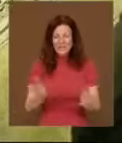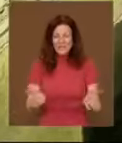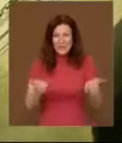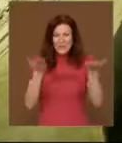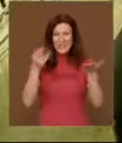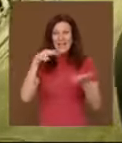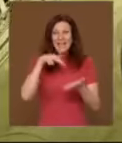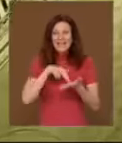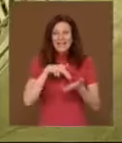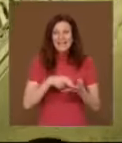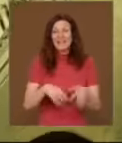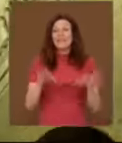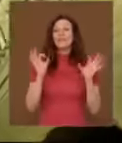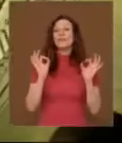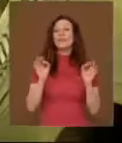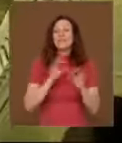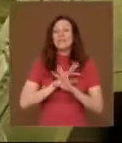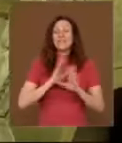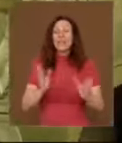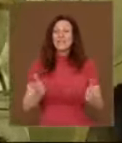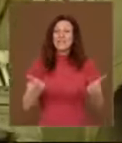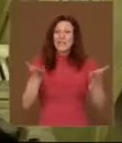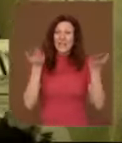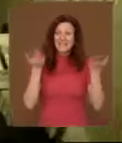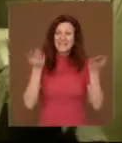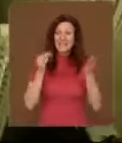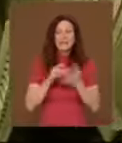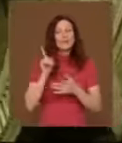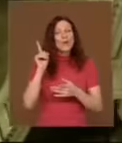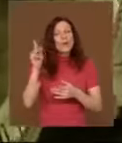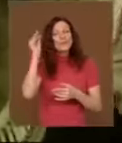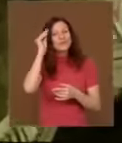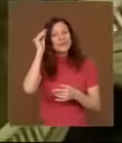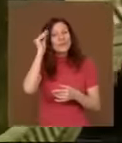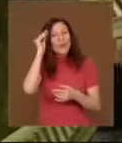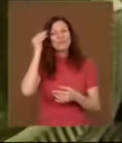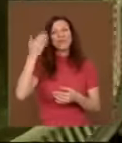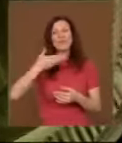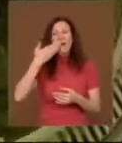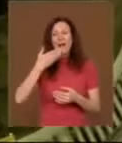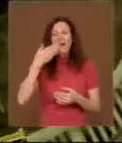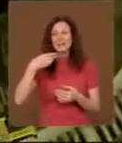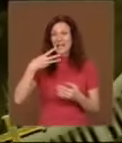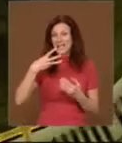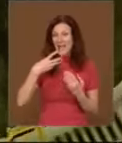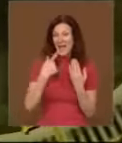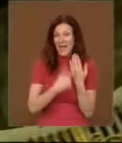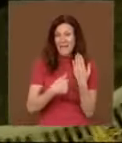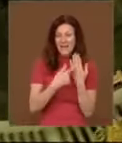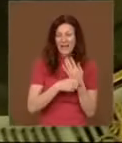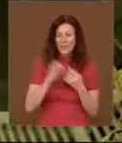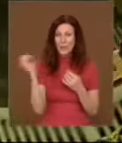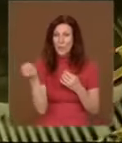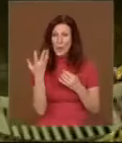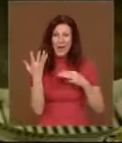възкресение, като се припомнят евангелските разкази за явяването на възкръсналия Христос